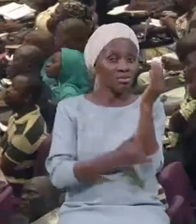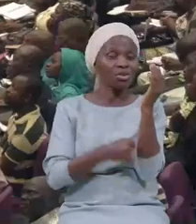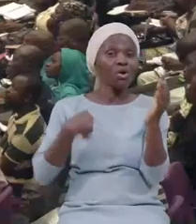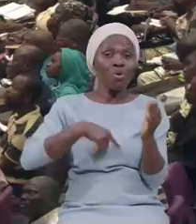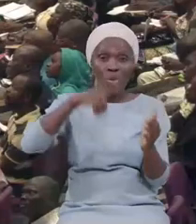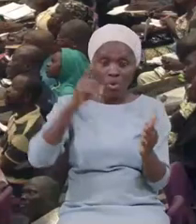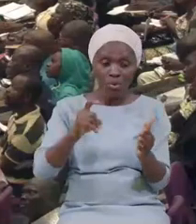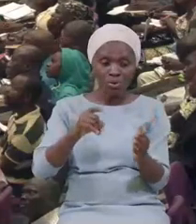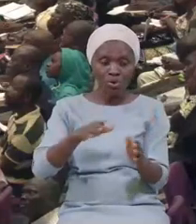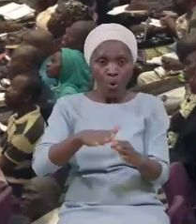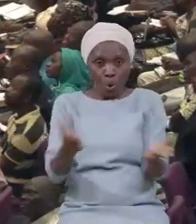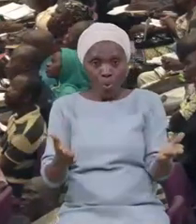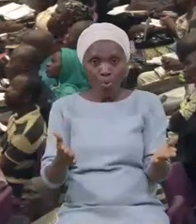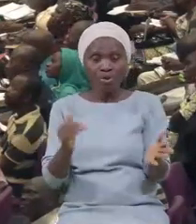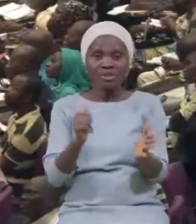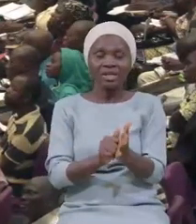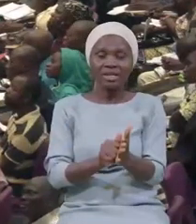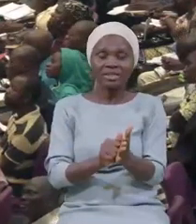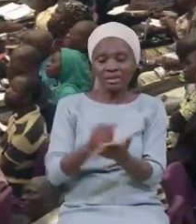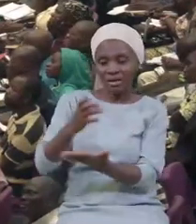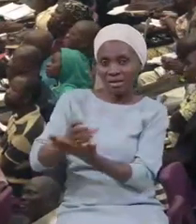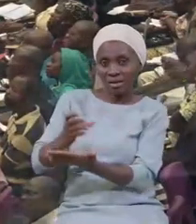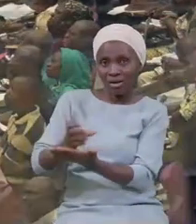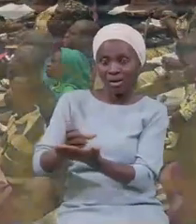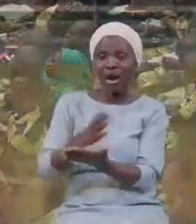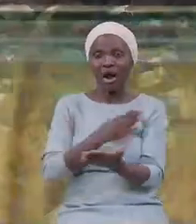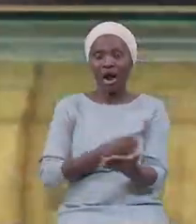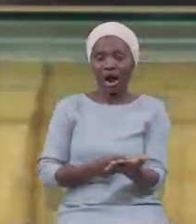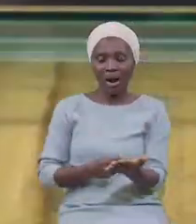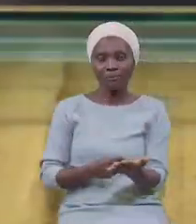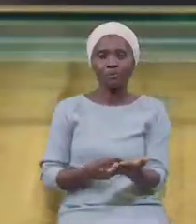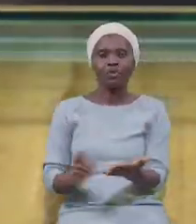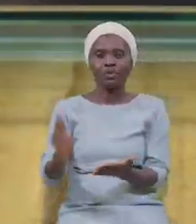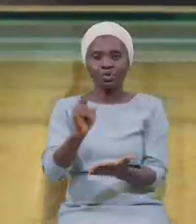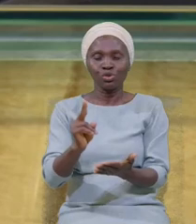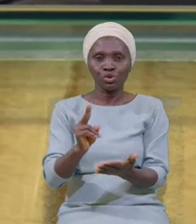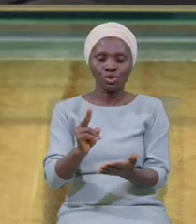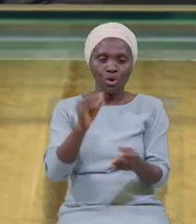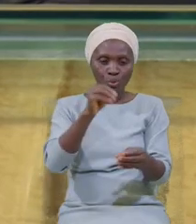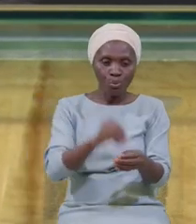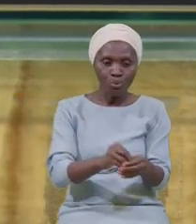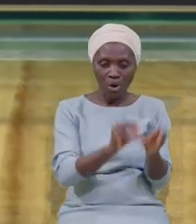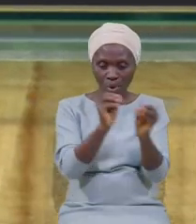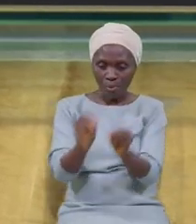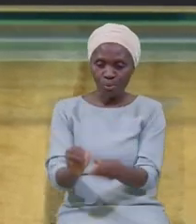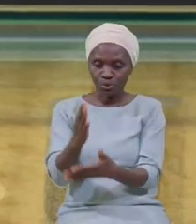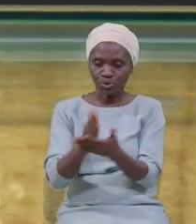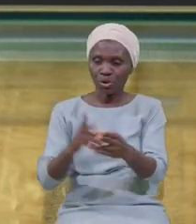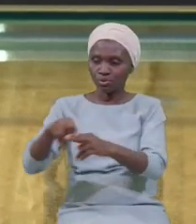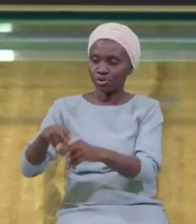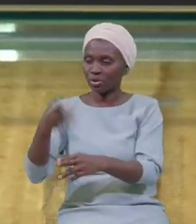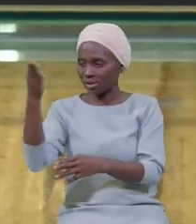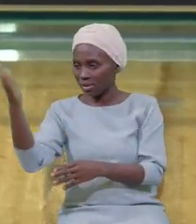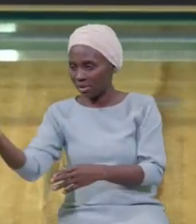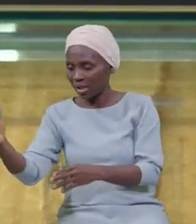répandre un peu de sel dans cette commune, un peu de sel dans cette circonscription, un peu de sel